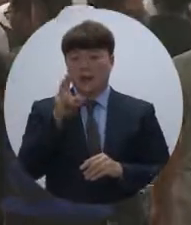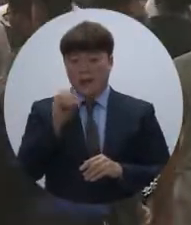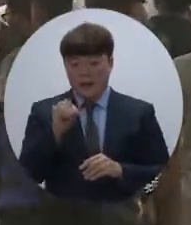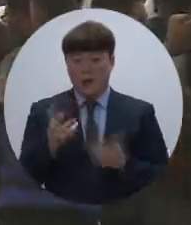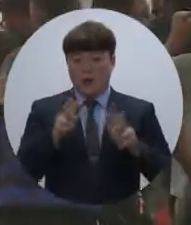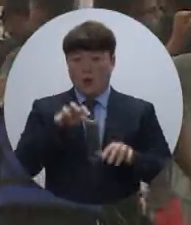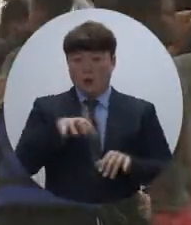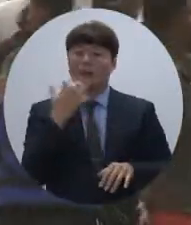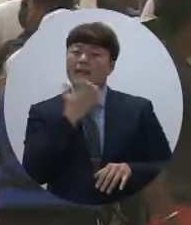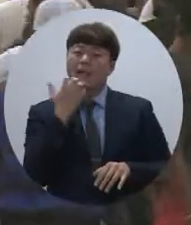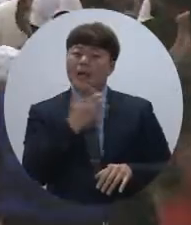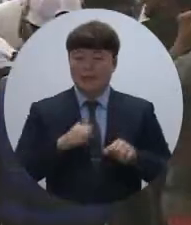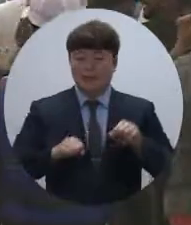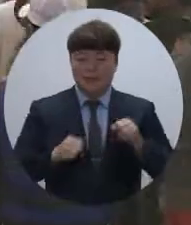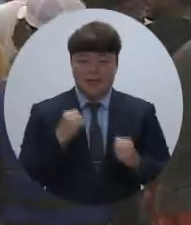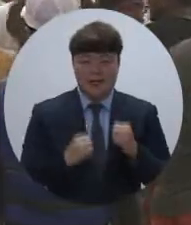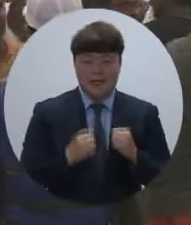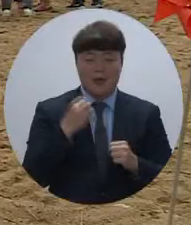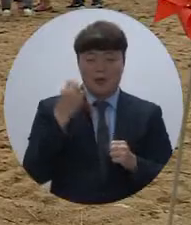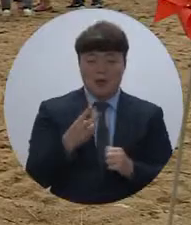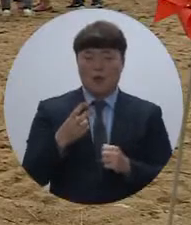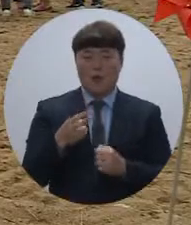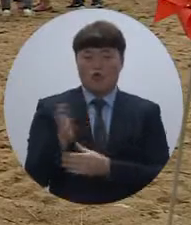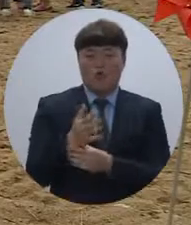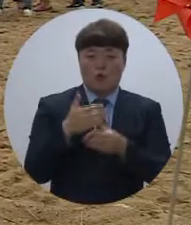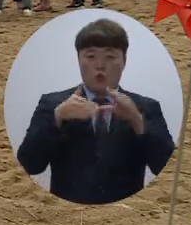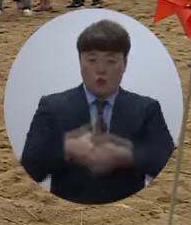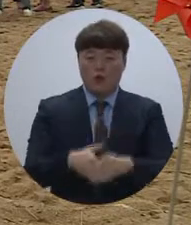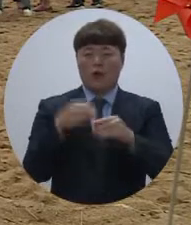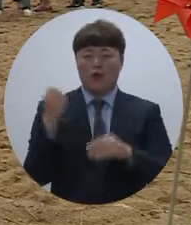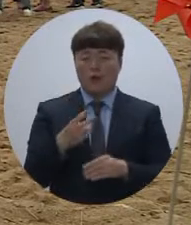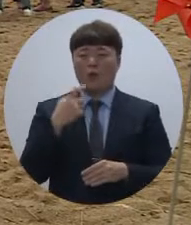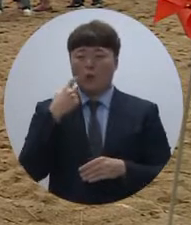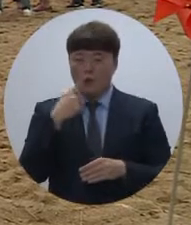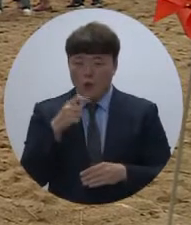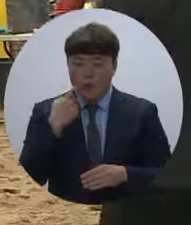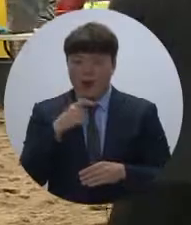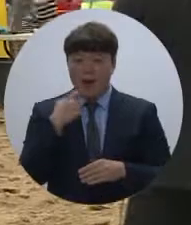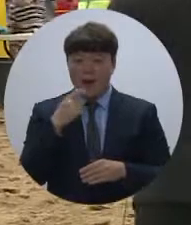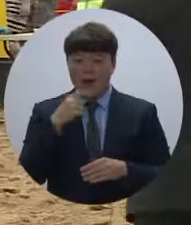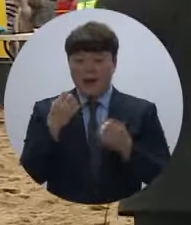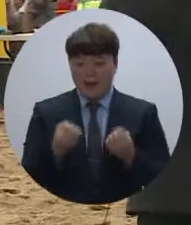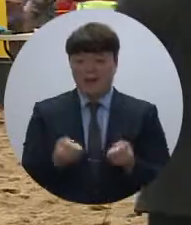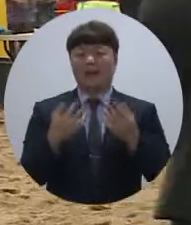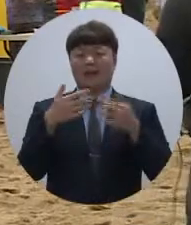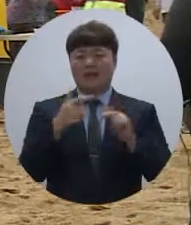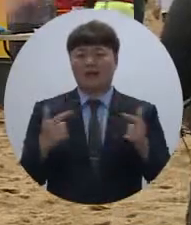레포츠공원에서 컬러레이스, 맨손 은어잡기, 옐로우 리버비치 등 다양한 체험 프로그램을 진행합니다.